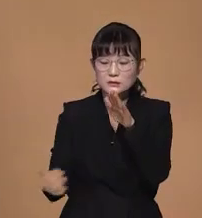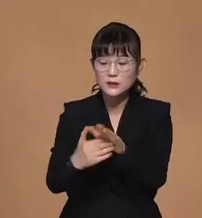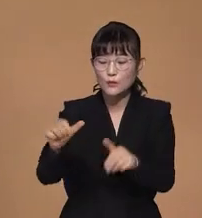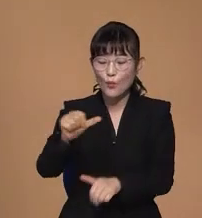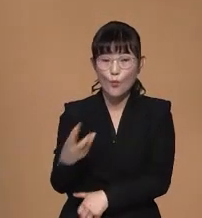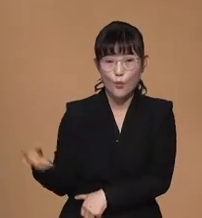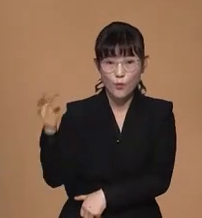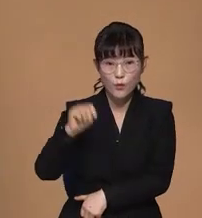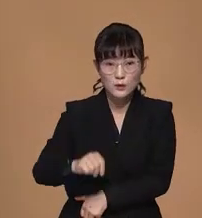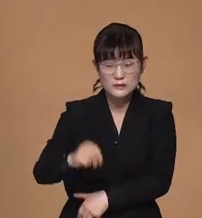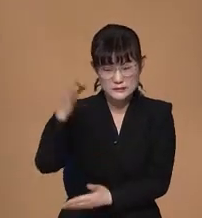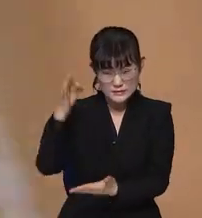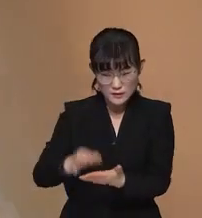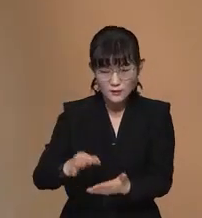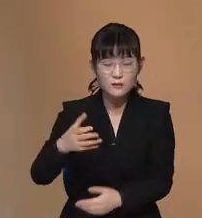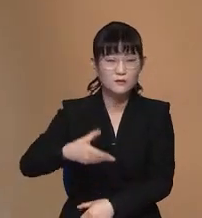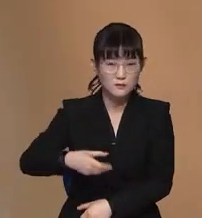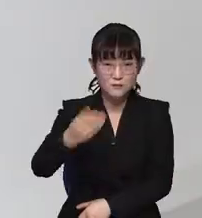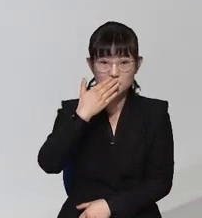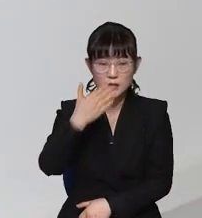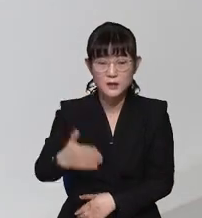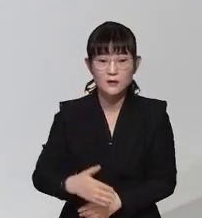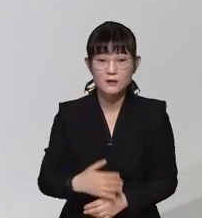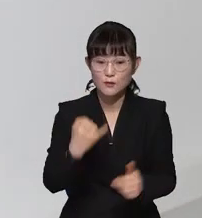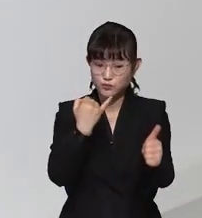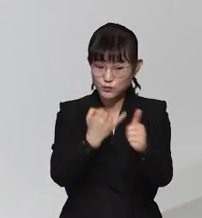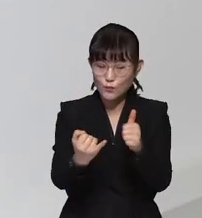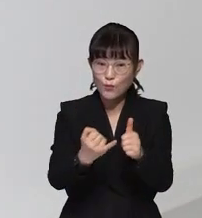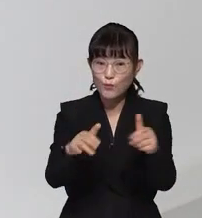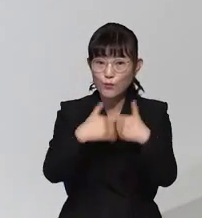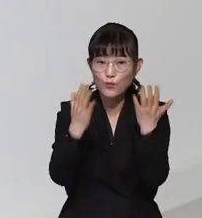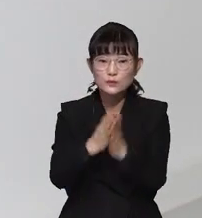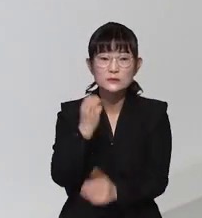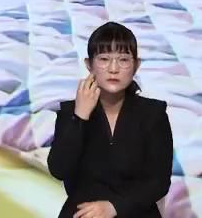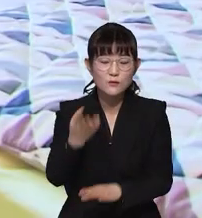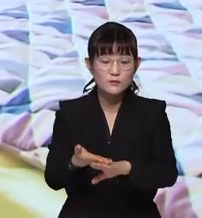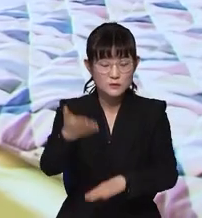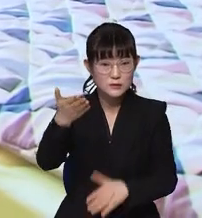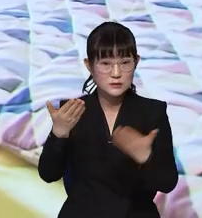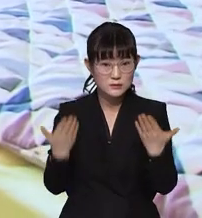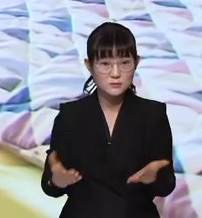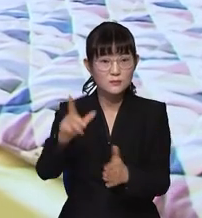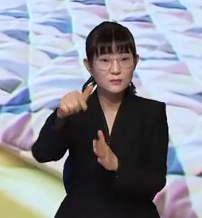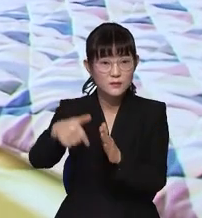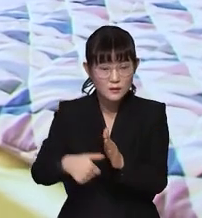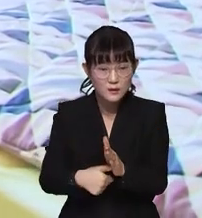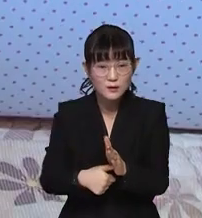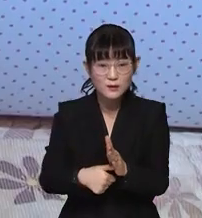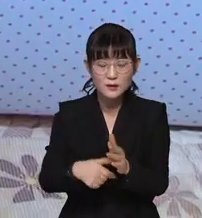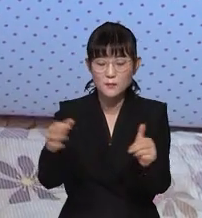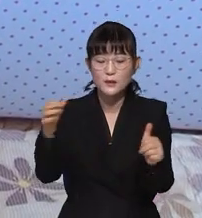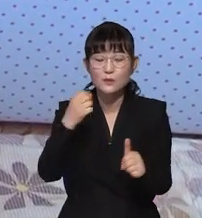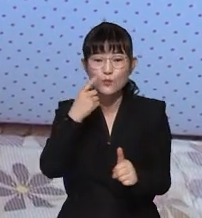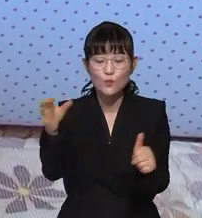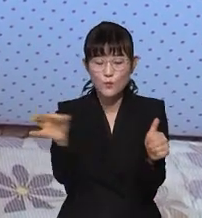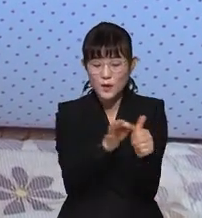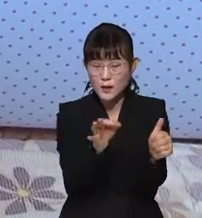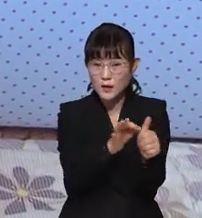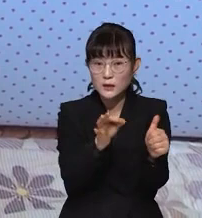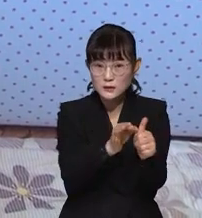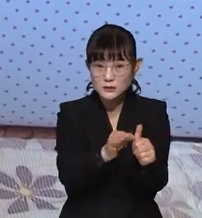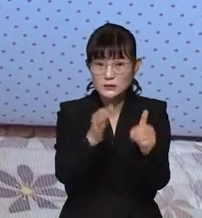저리 대출을 지원합니다 부모 모두 3개월 이상 육가 휴직을 사용할 경우 유급 지원 기간이 기존